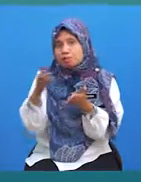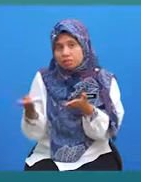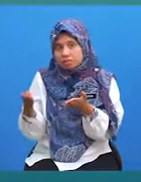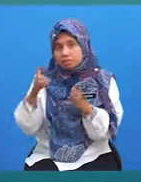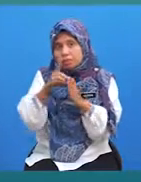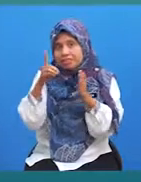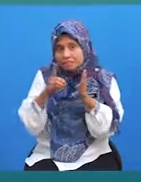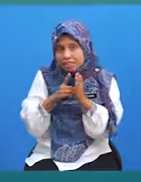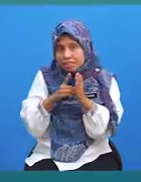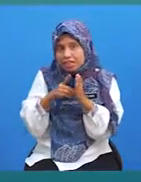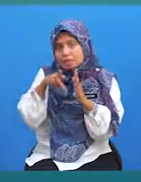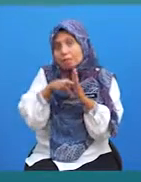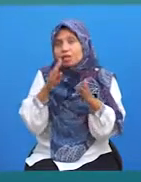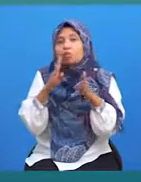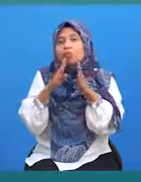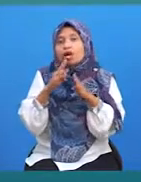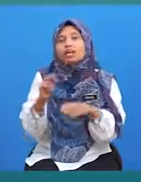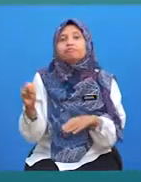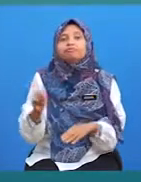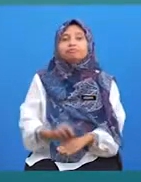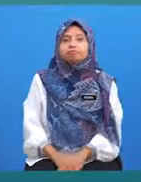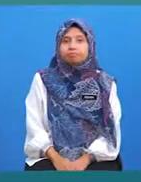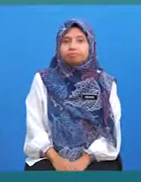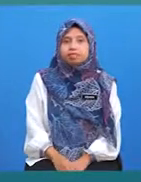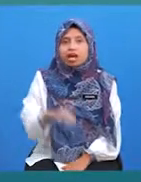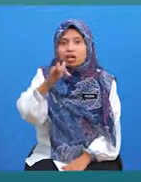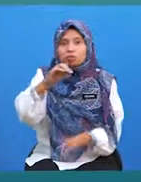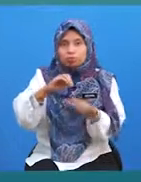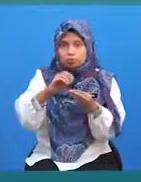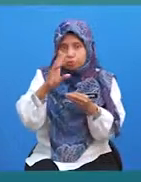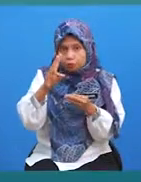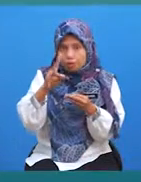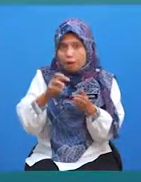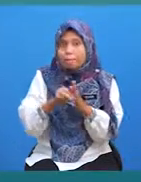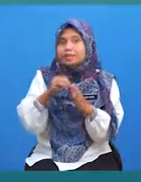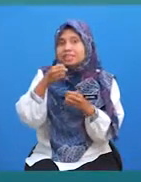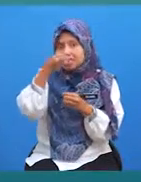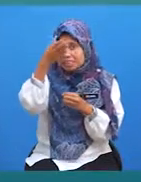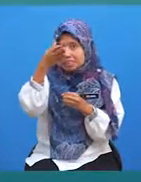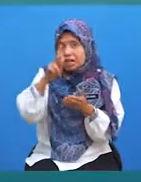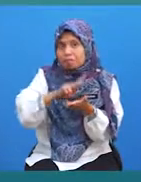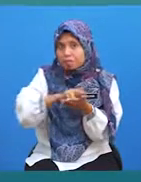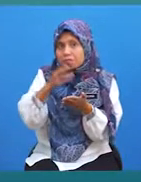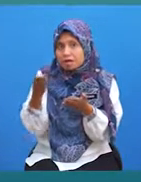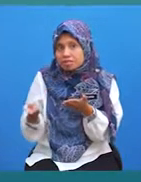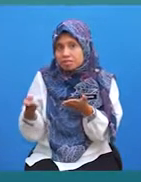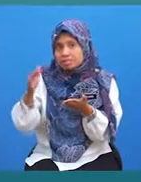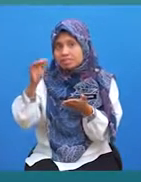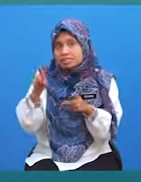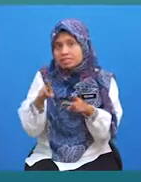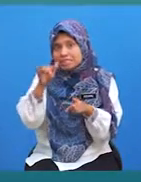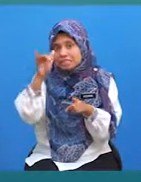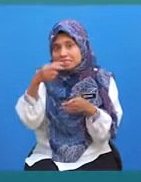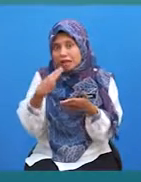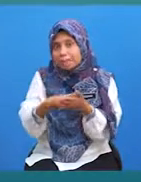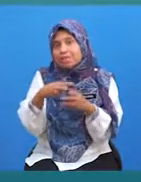peribahasa berdasarkan perbualan. Yang ketujuh, menyatakan peribahasa yang